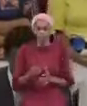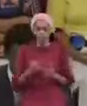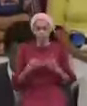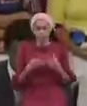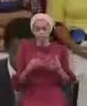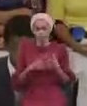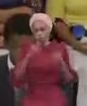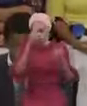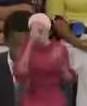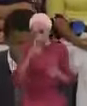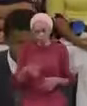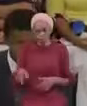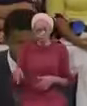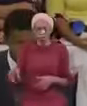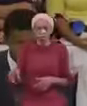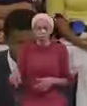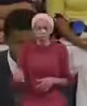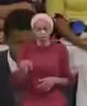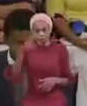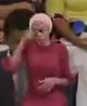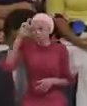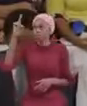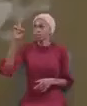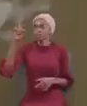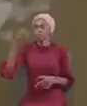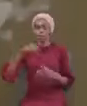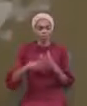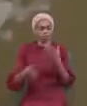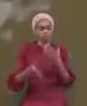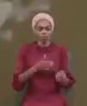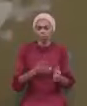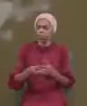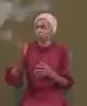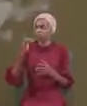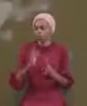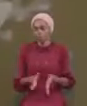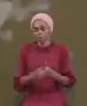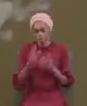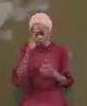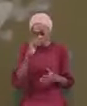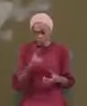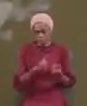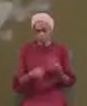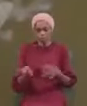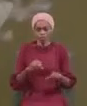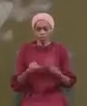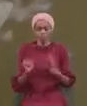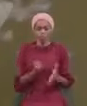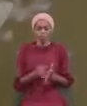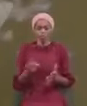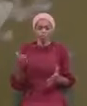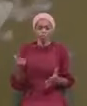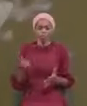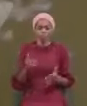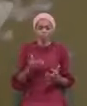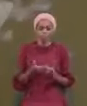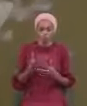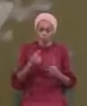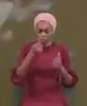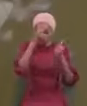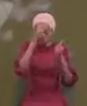aussi dans cette cette seule obéissance dans cette dans cette ce